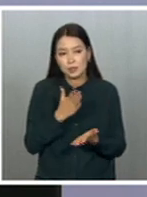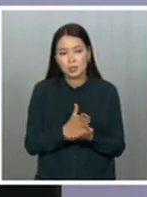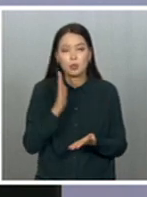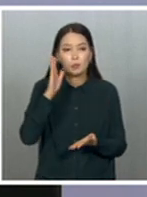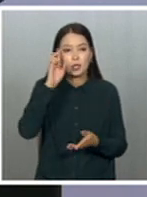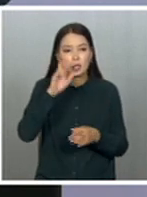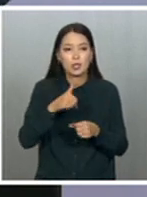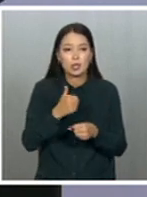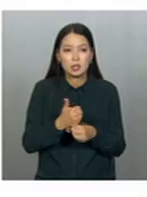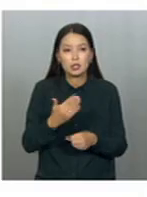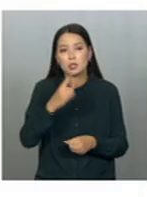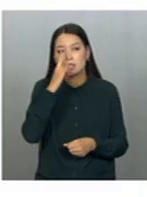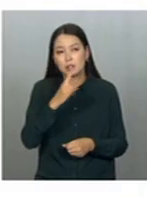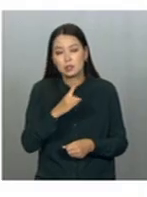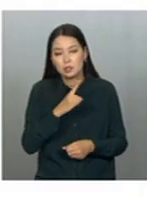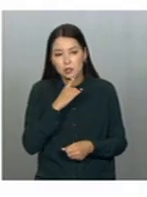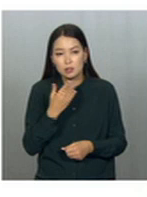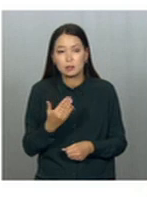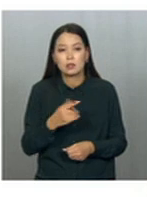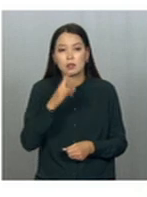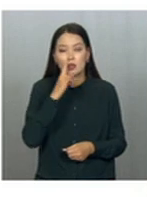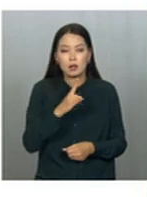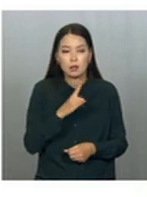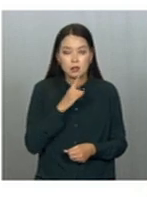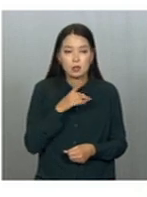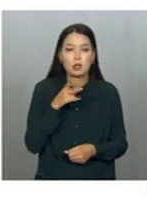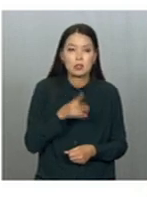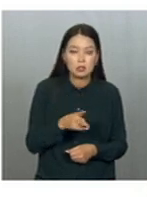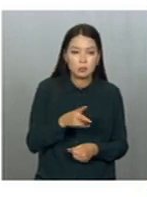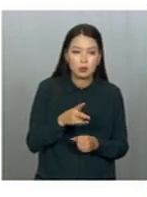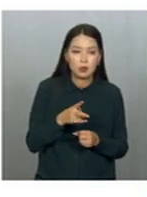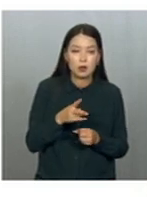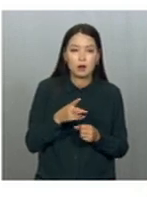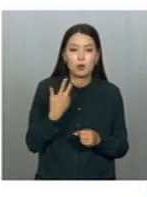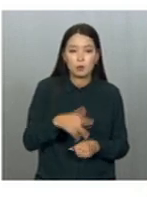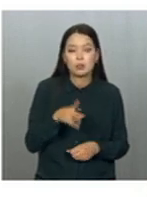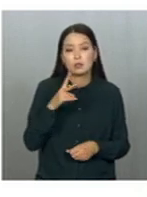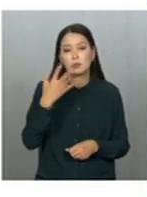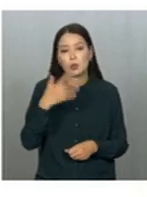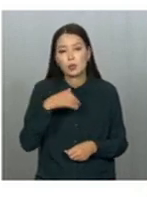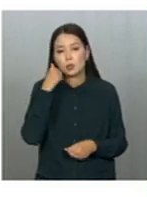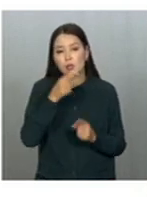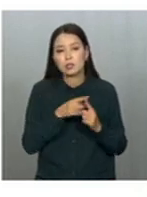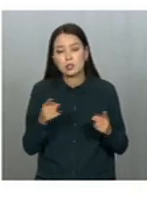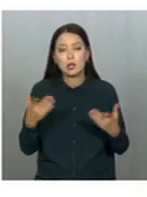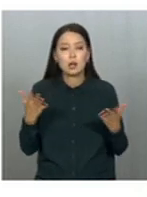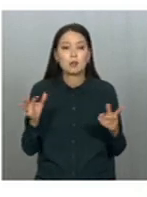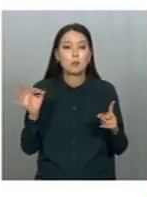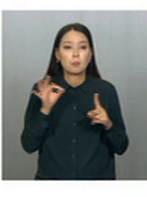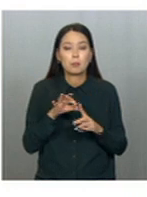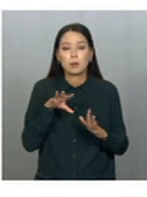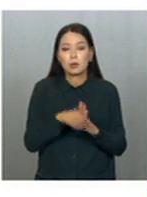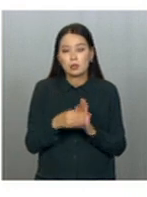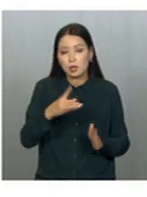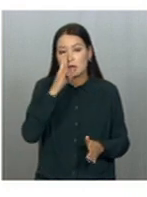қабылдады. Қазақстан 2030 және Қазақстан 2050 стратегиялары және таяу жылдардағы мақсат міндеттер түсінікті.